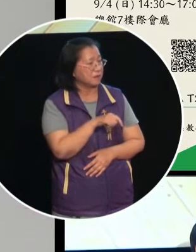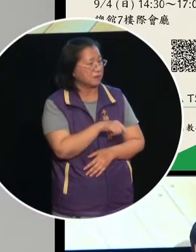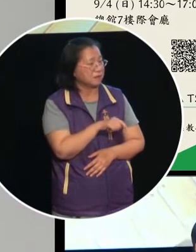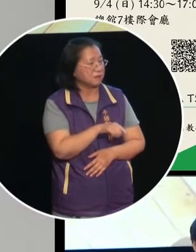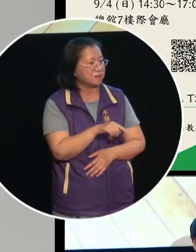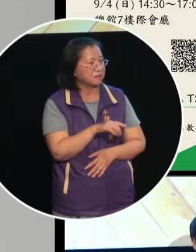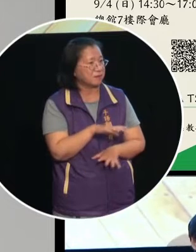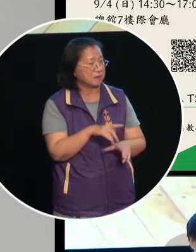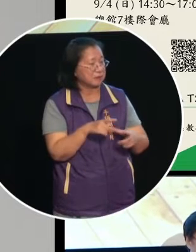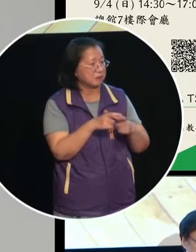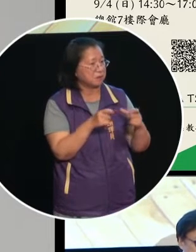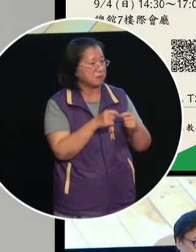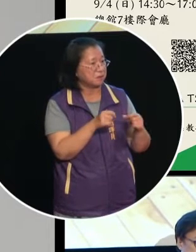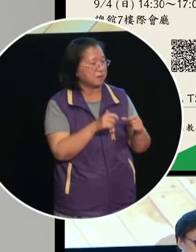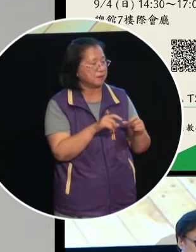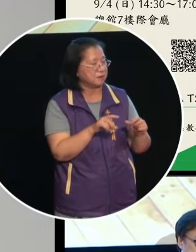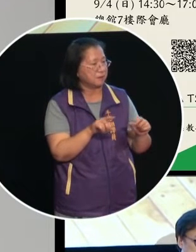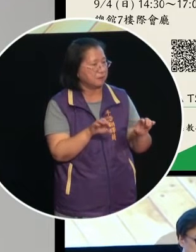开始